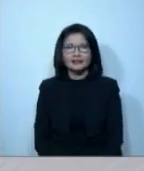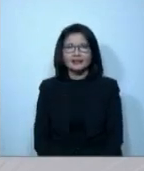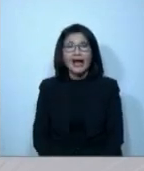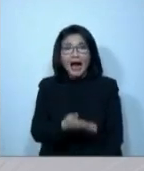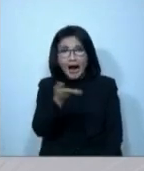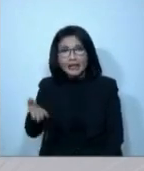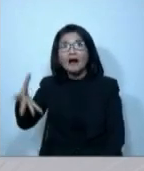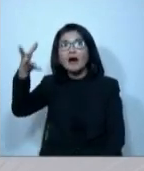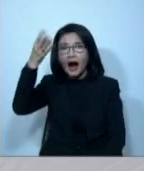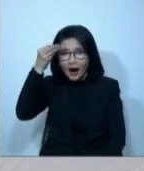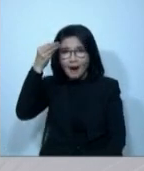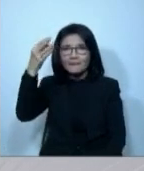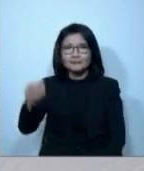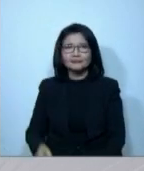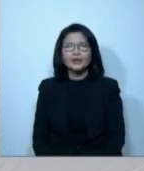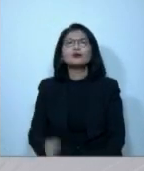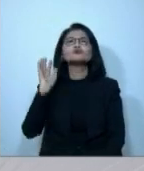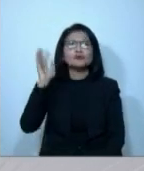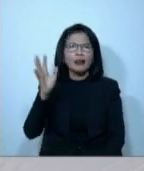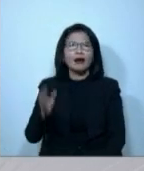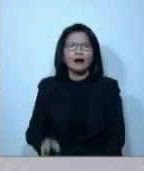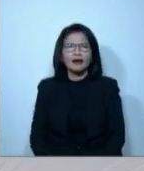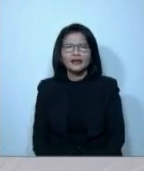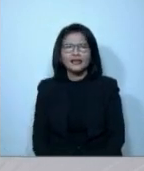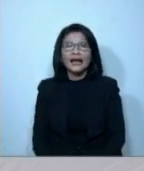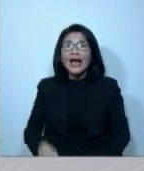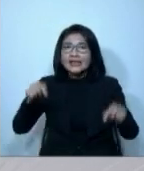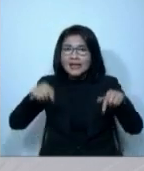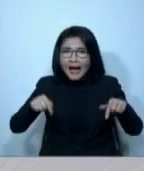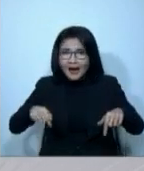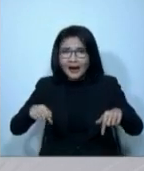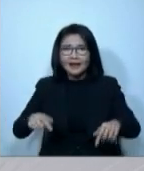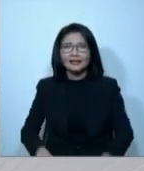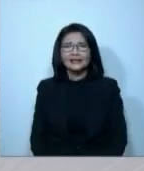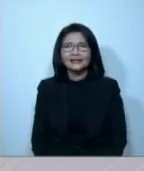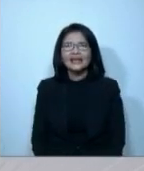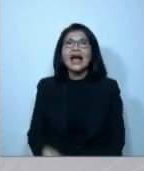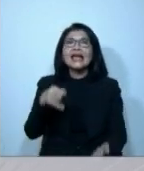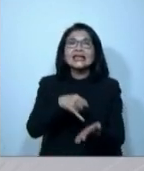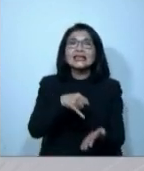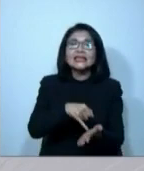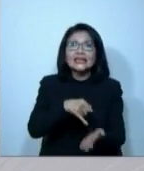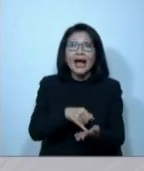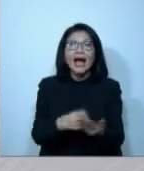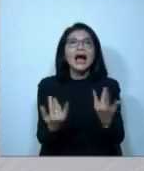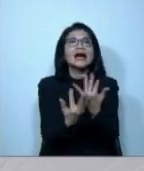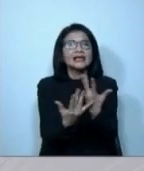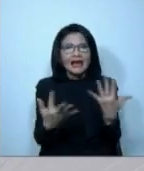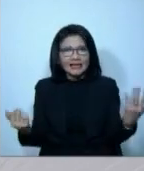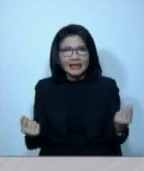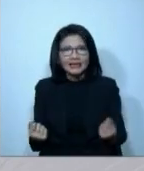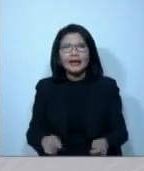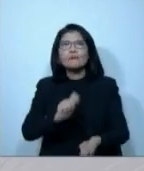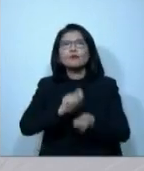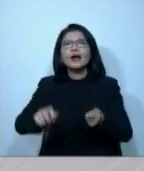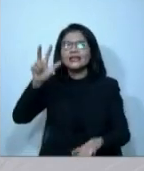Anda juga paham, ya. Sudahlah, ya. Sekarang begini, intinya rakyat yang